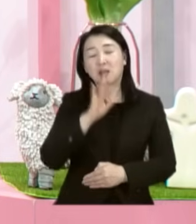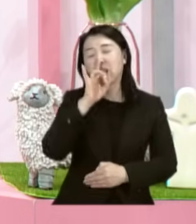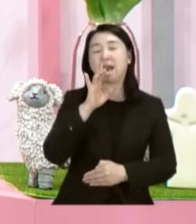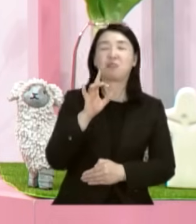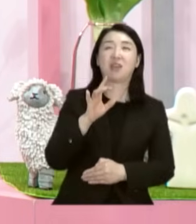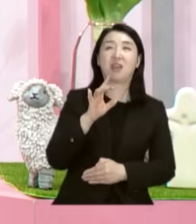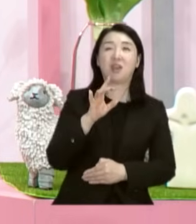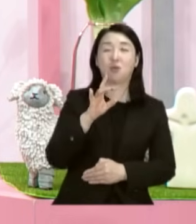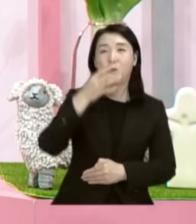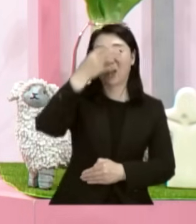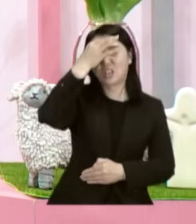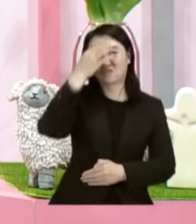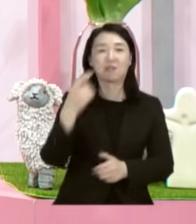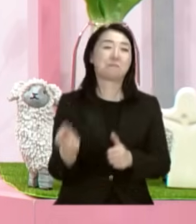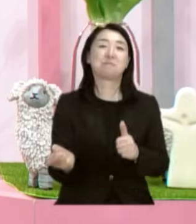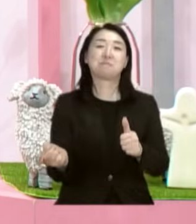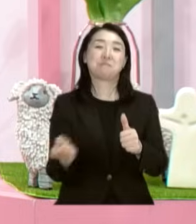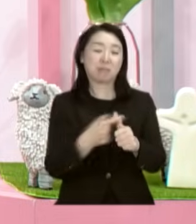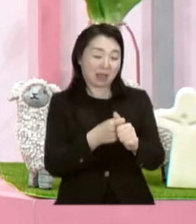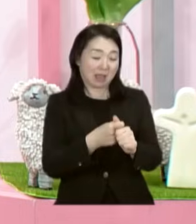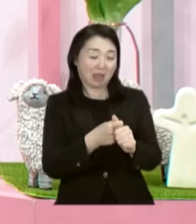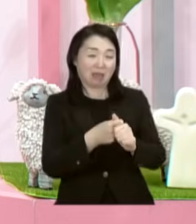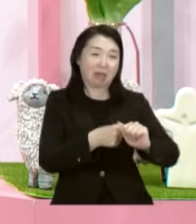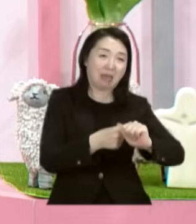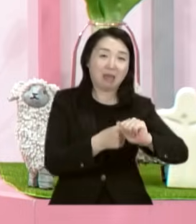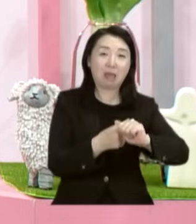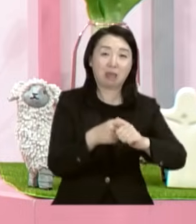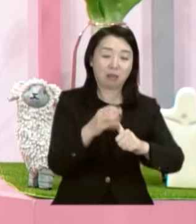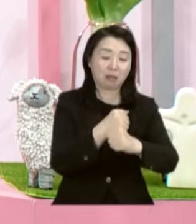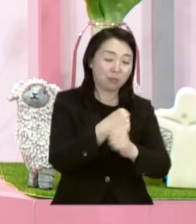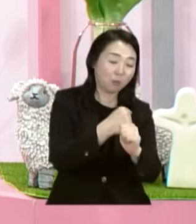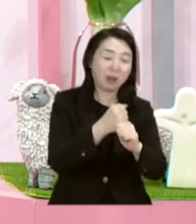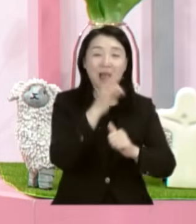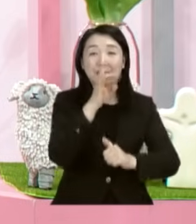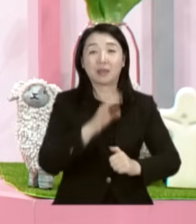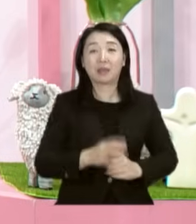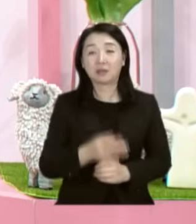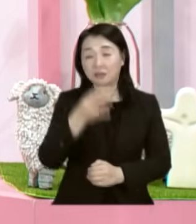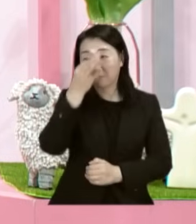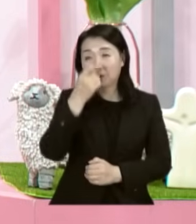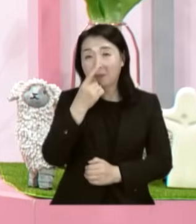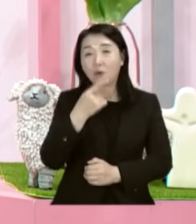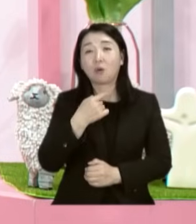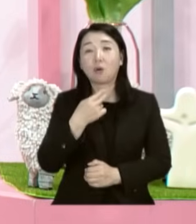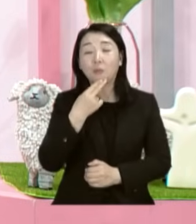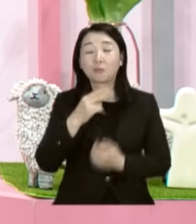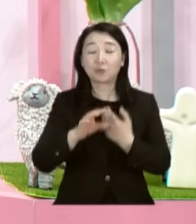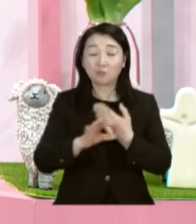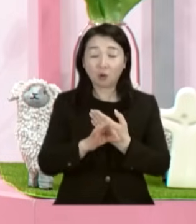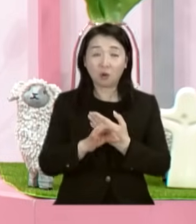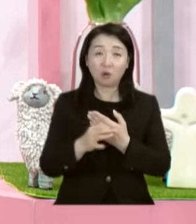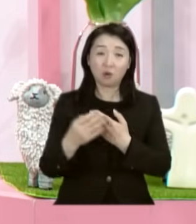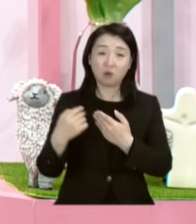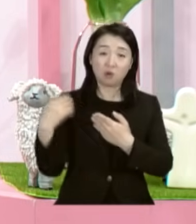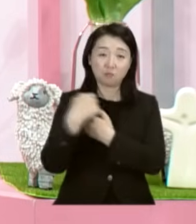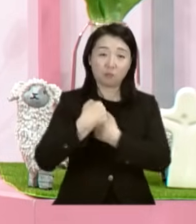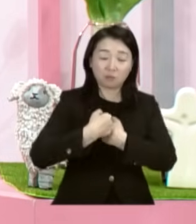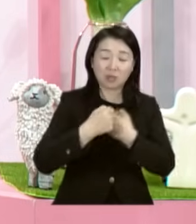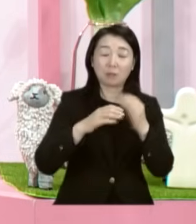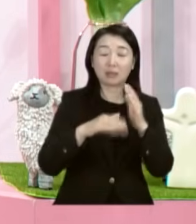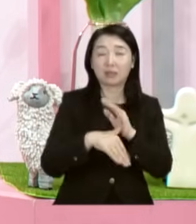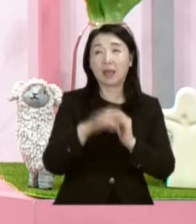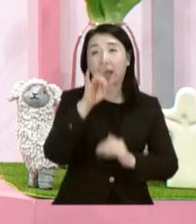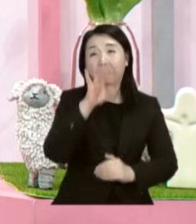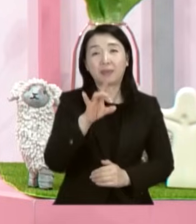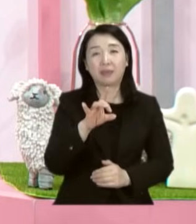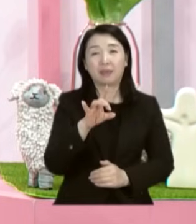거예요 술 걸렸네 그렇죠 그 그래서 동생이 아 이거 기술 안 배우면 어 몸 싸움할 때 못 나오겠구나